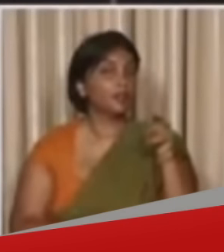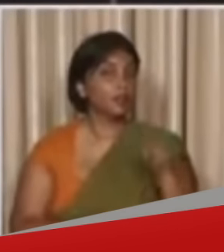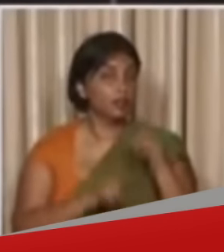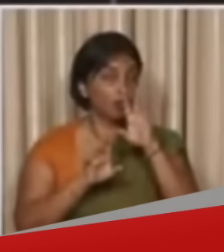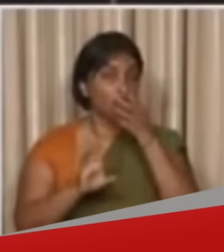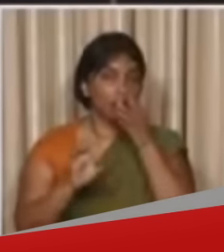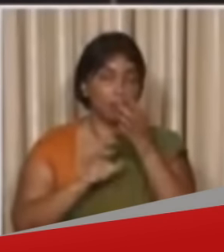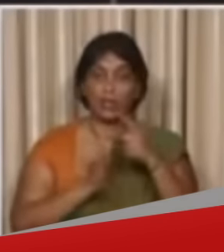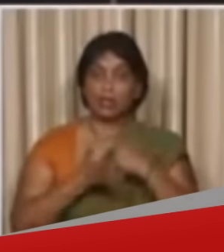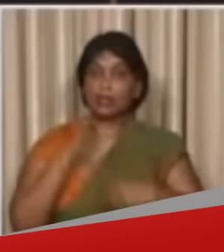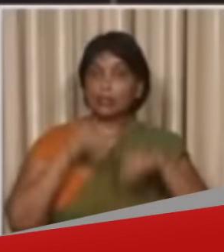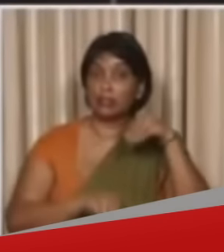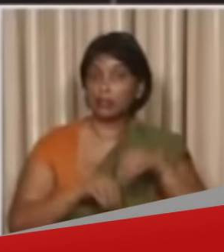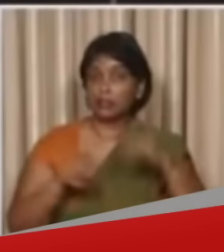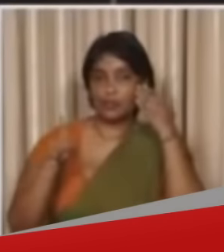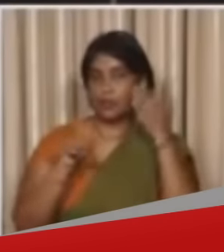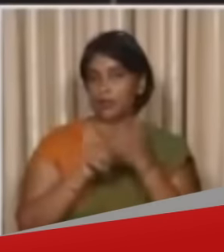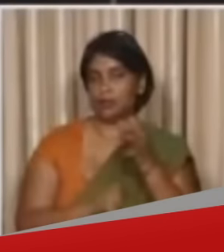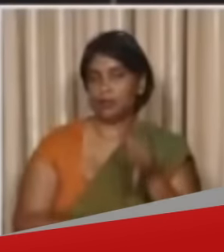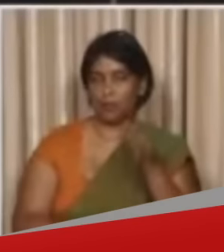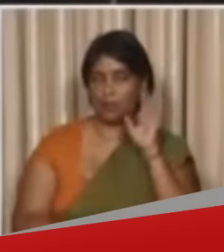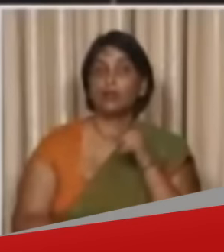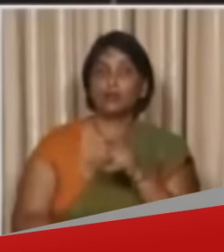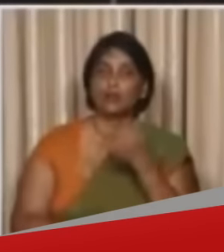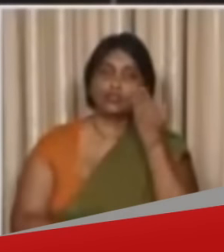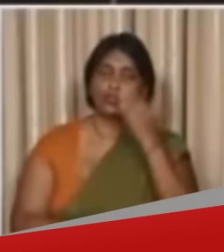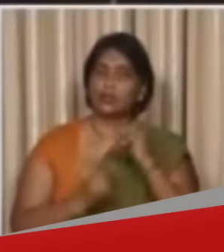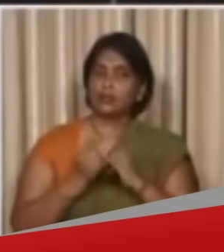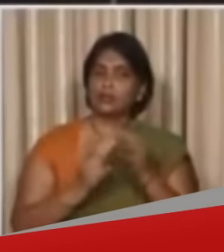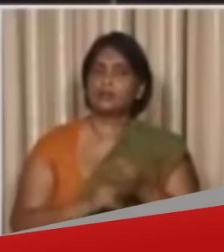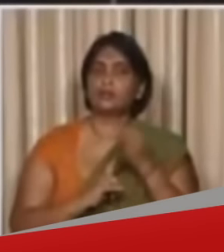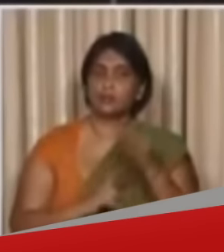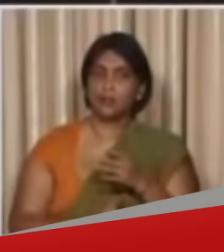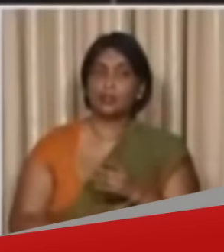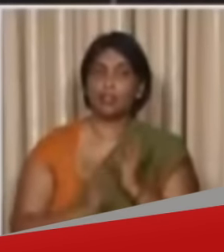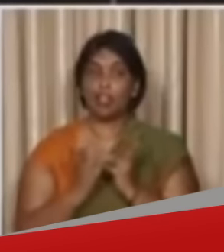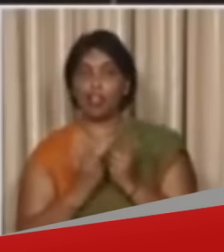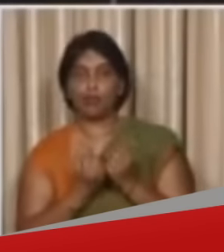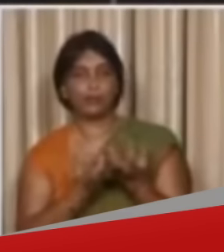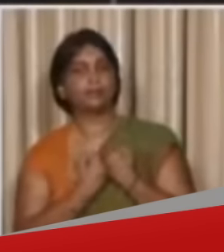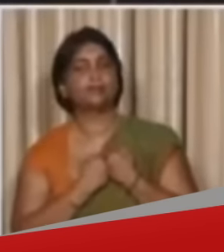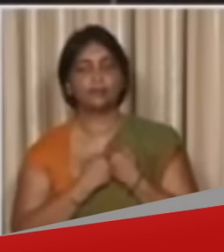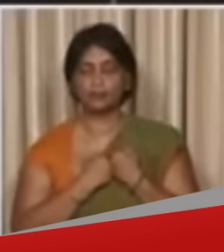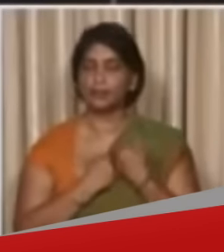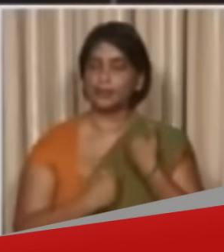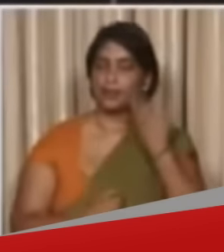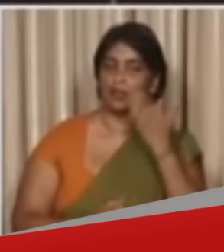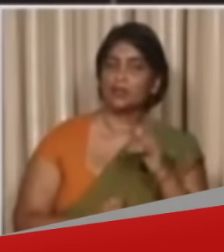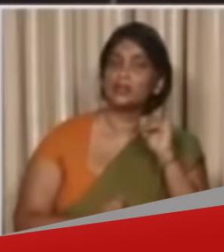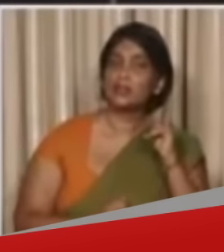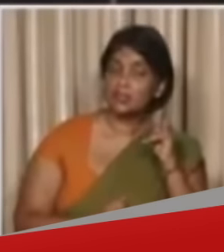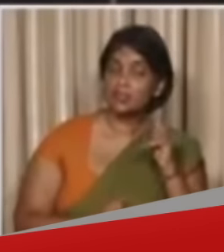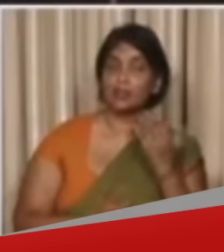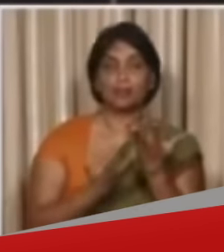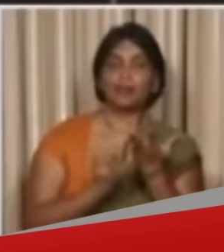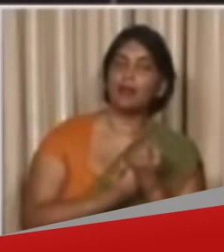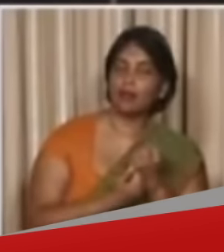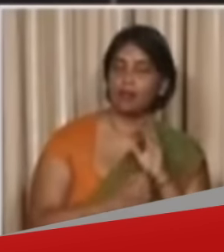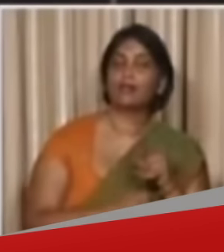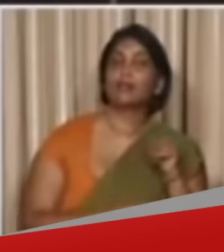ප්‍රහාරයේ දේශපාලනීකරණය කරන්න එපා. මේක අපි දැක්ක සජිත් ප්‍රේමදාස මහත්තයා මේක ලකුණු ගන්න හදනවා. මේකම අපි දැක්ක සමහරු අපේයත් ගන්න හදනවා.